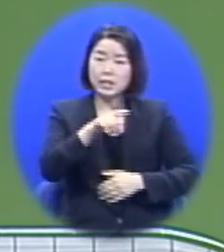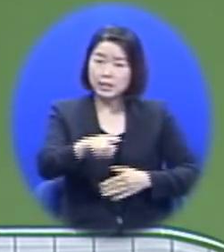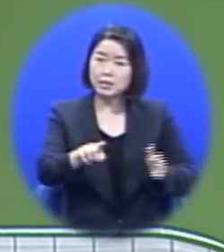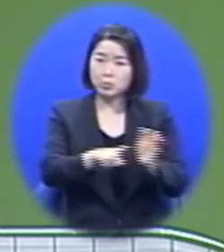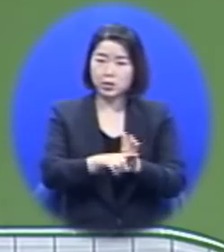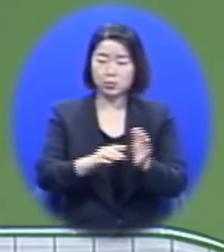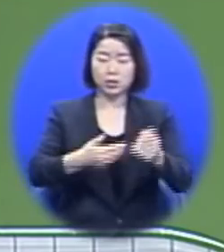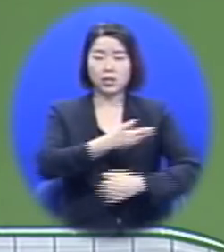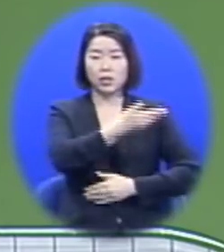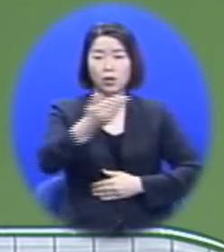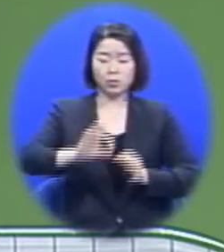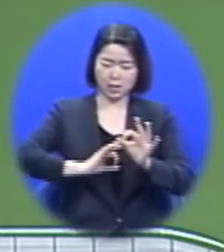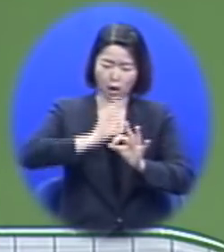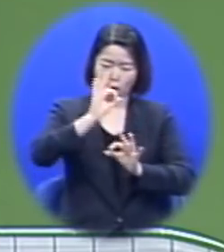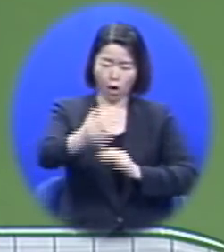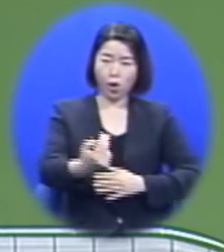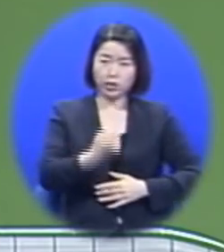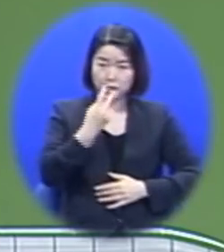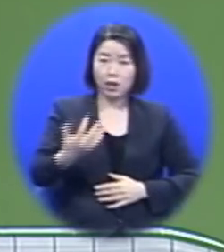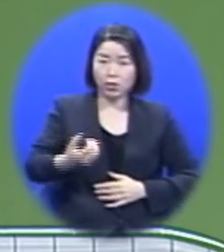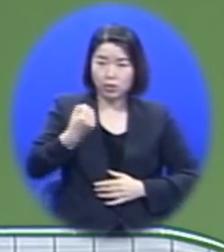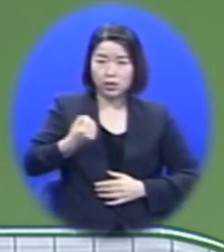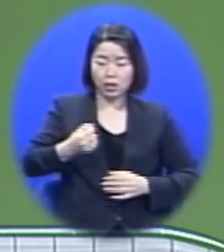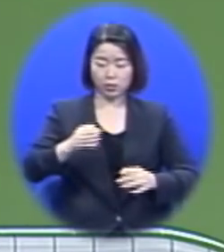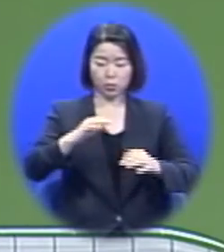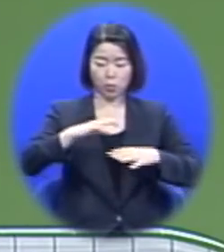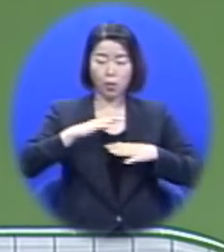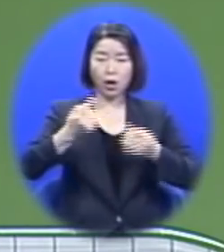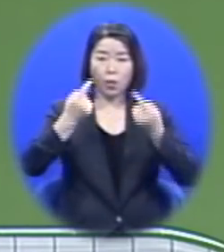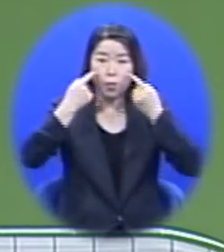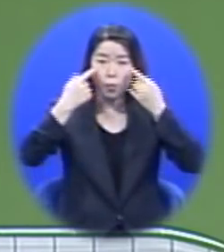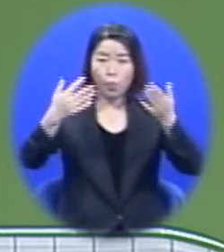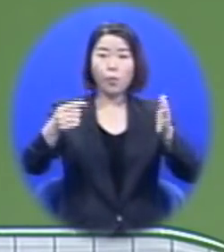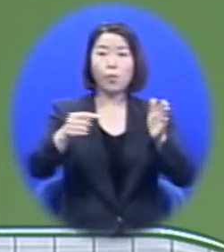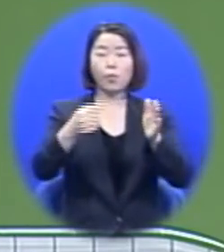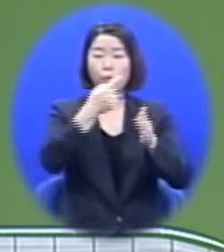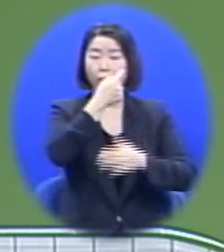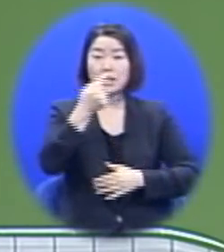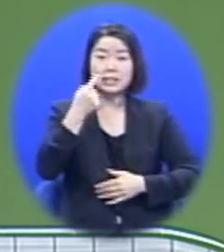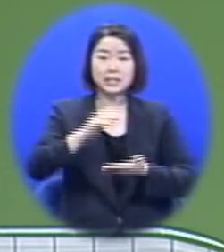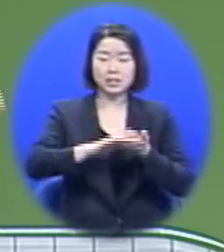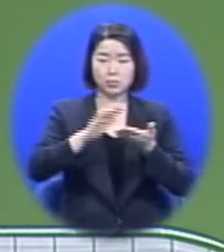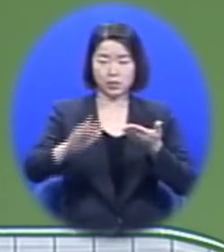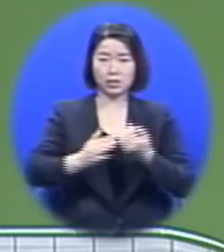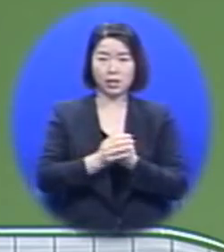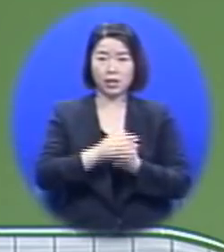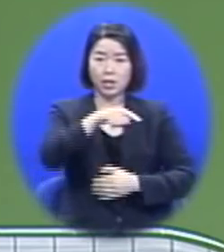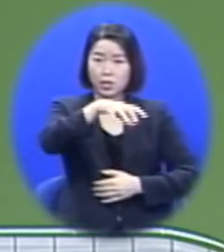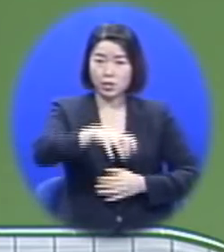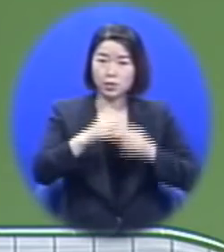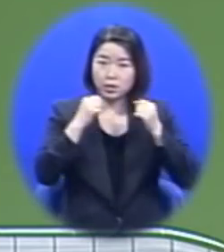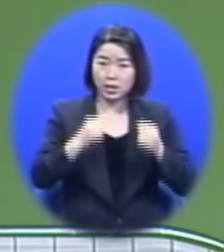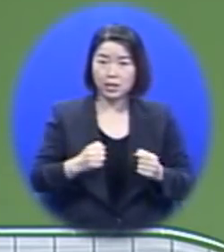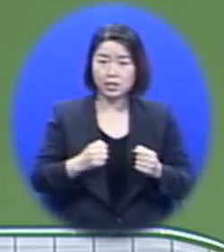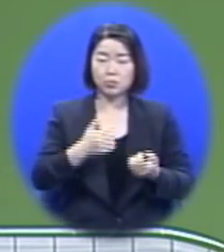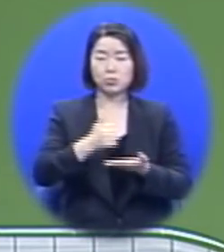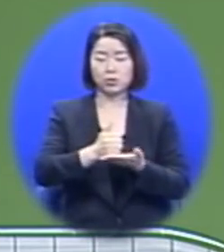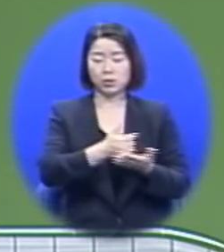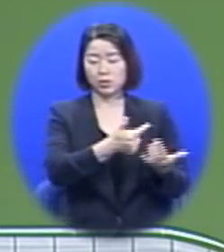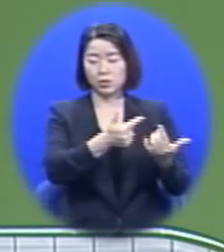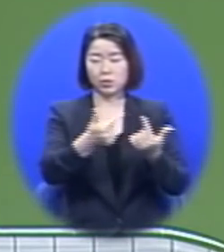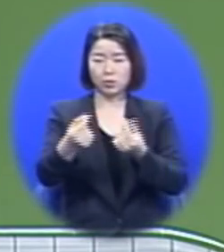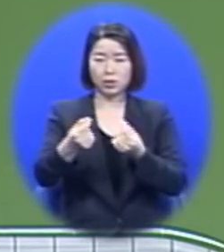여러분이 영생을 얻었다는 놀라운 확증이기도 하죠. 여기 계신 분들은 아마 다 그런 믿음을 가지고